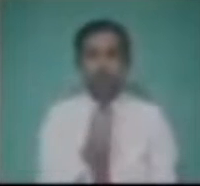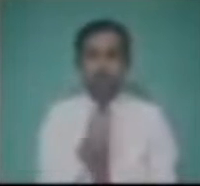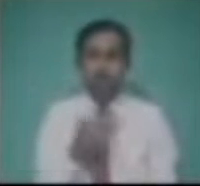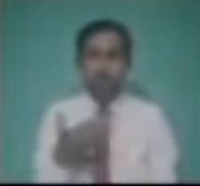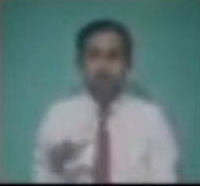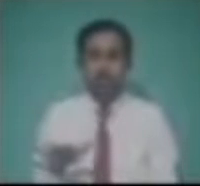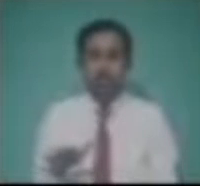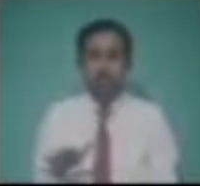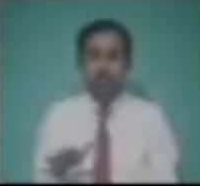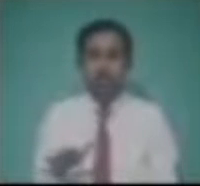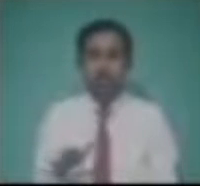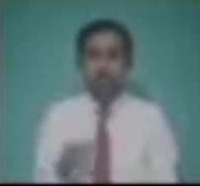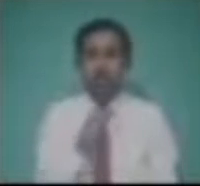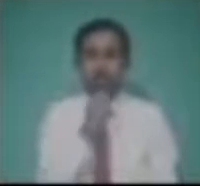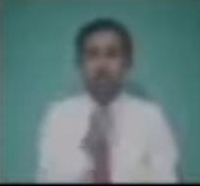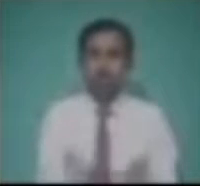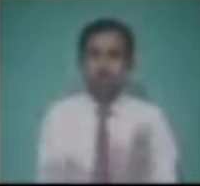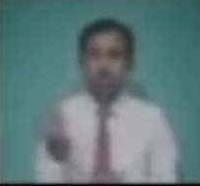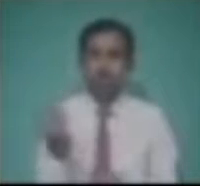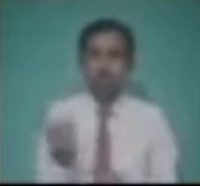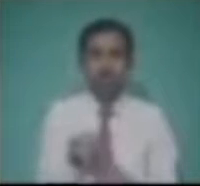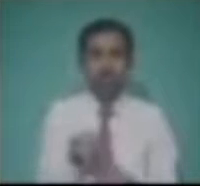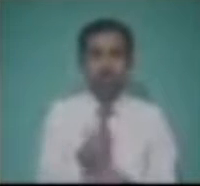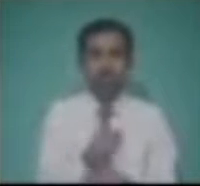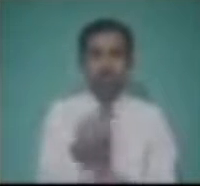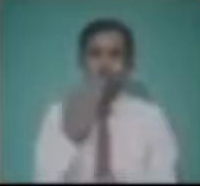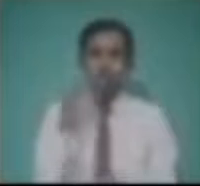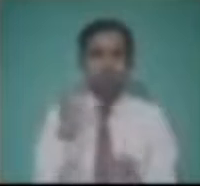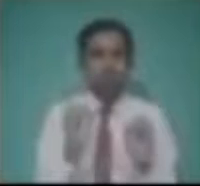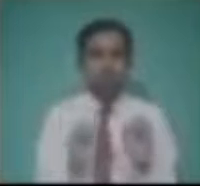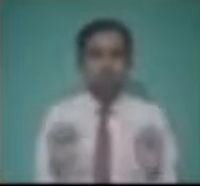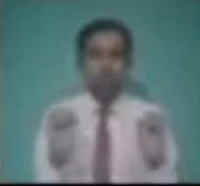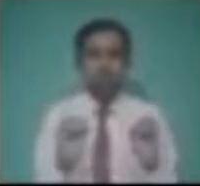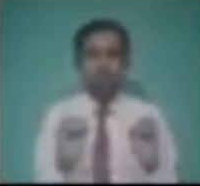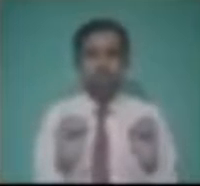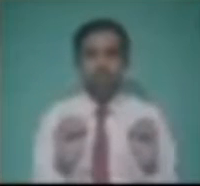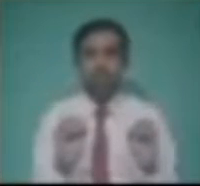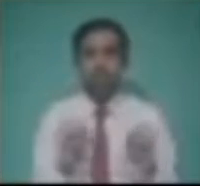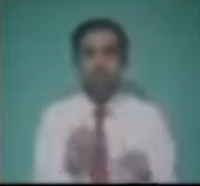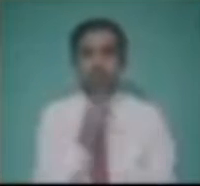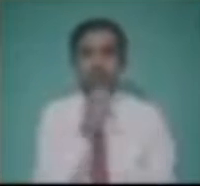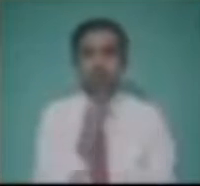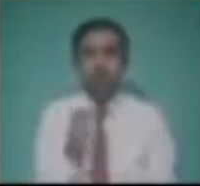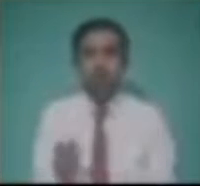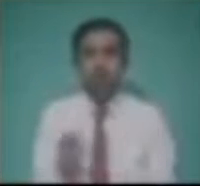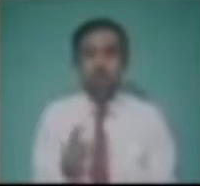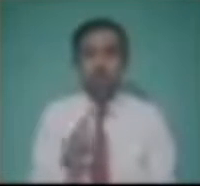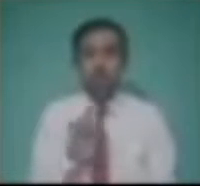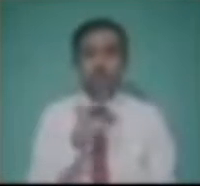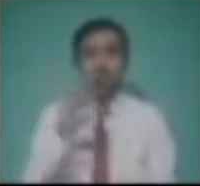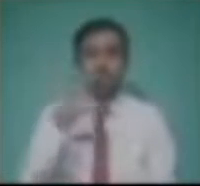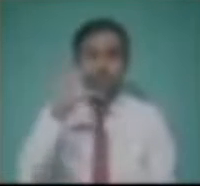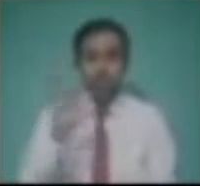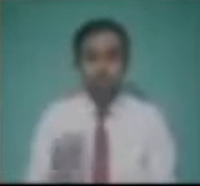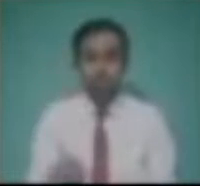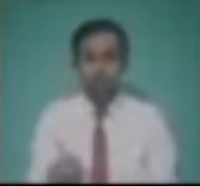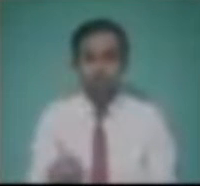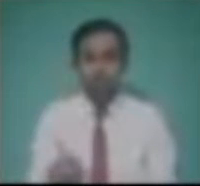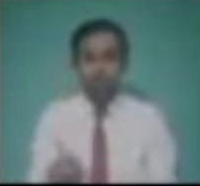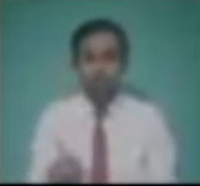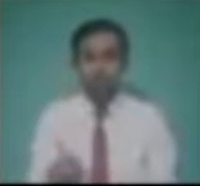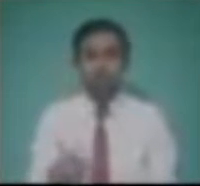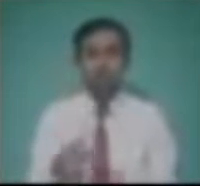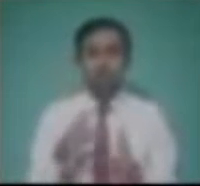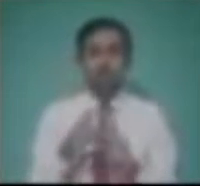kenek. එයා විශ්‍රාම ගියාම එයාට වෙන සුසුකම් මුකුත් තිබෙන්නේ නැහැ. විශ්‍රාම වැටුම රුපියල් 15000යි. එයා